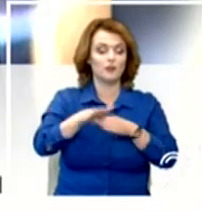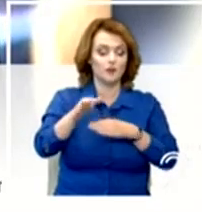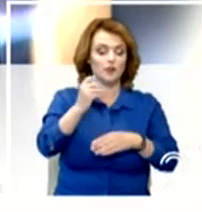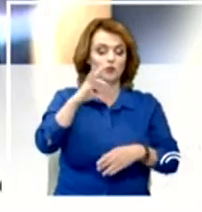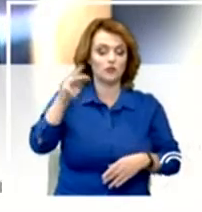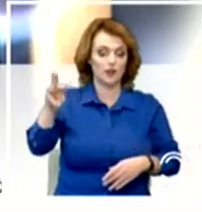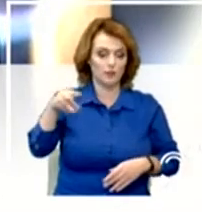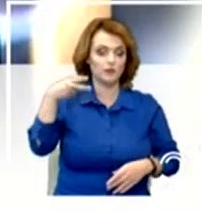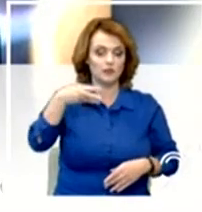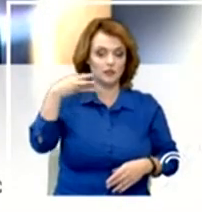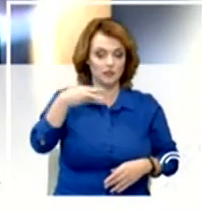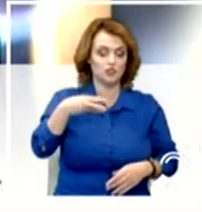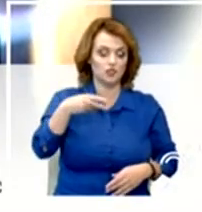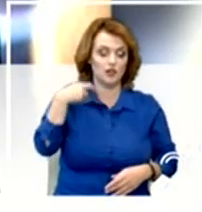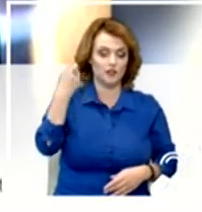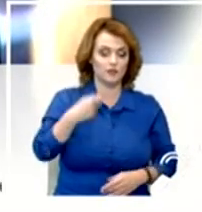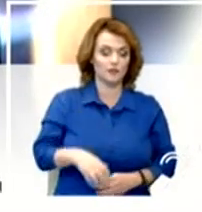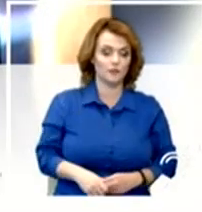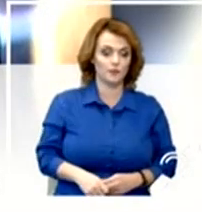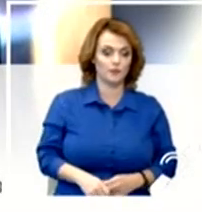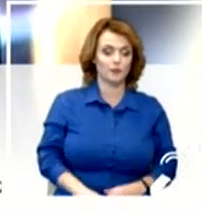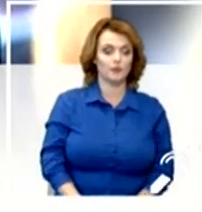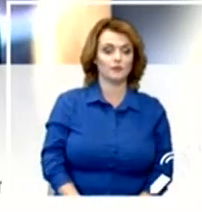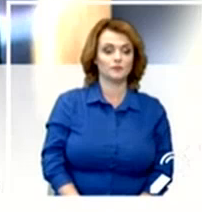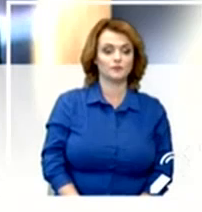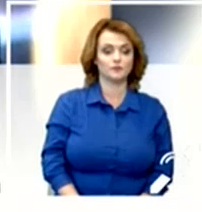scenă, în care